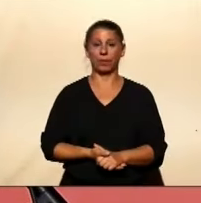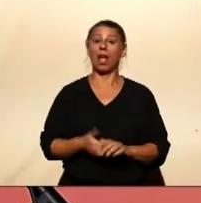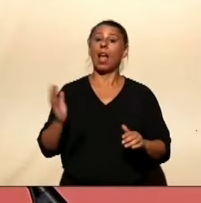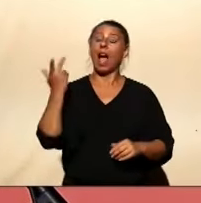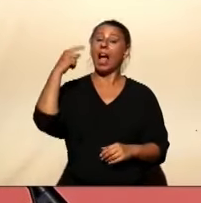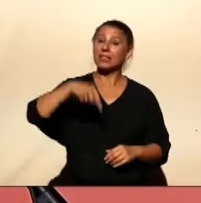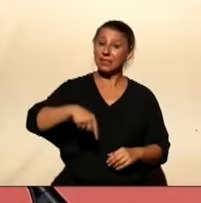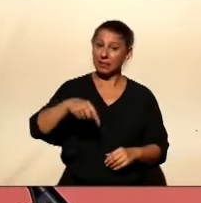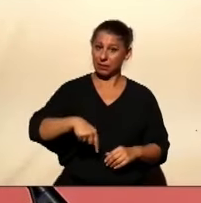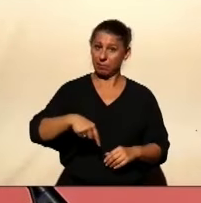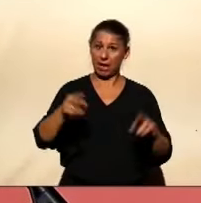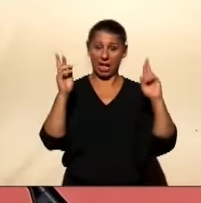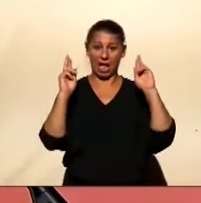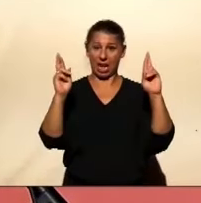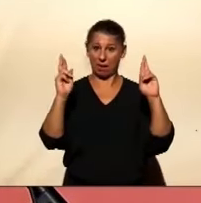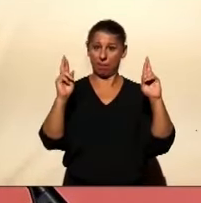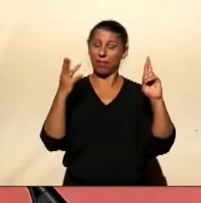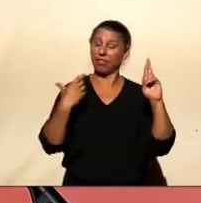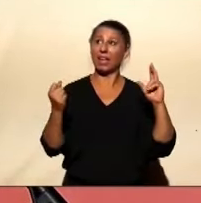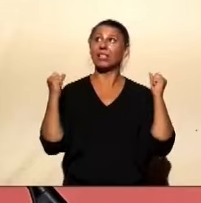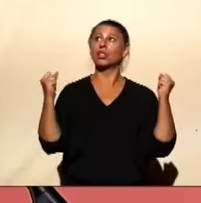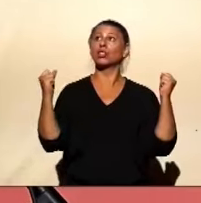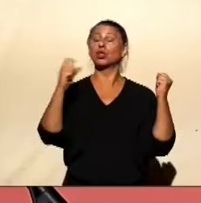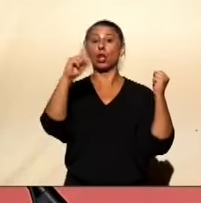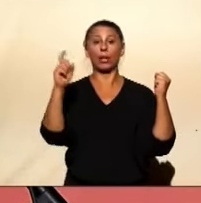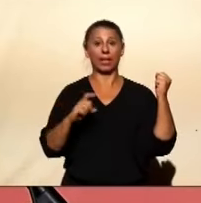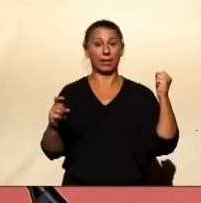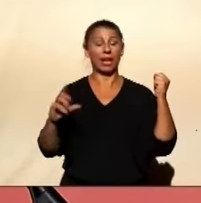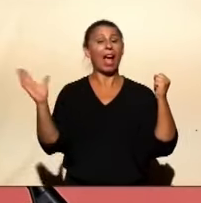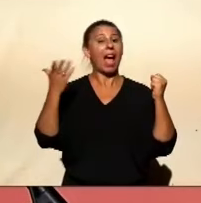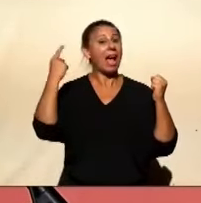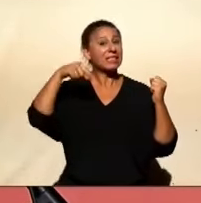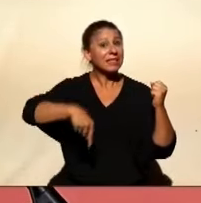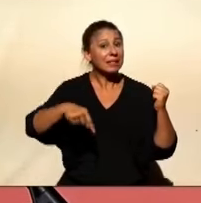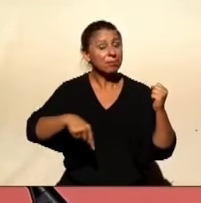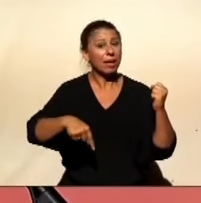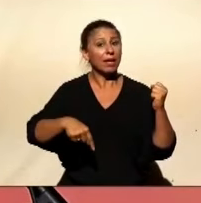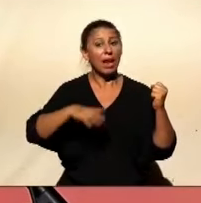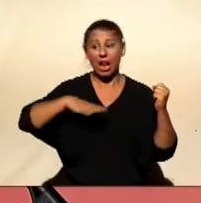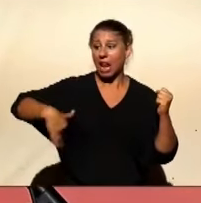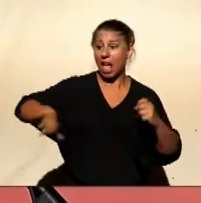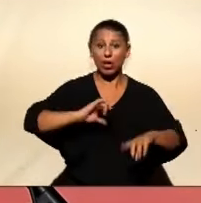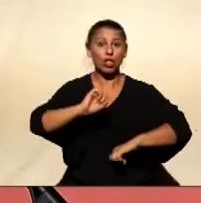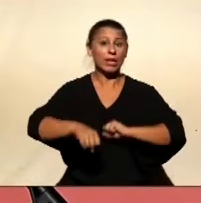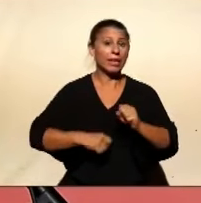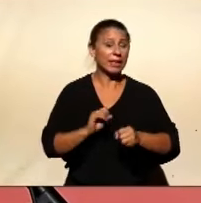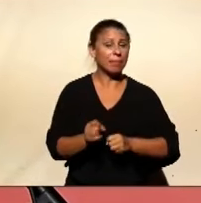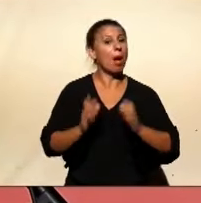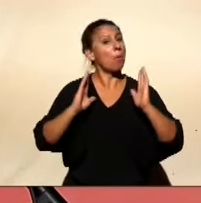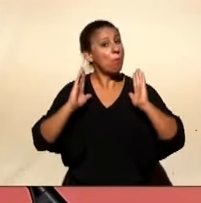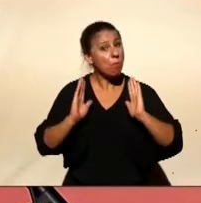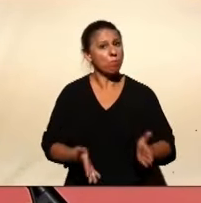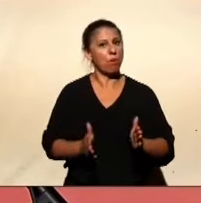σήμερα η ελπίδα παραμένει ζωντανή, αν σήμερα το λαϊκό κίνημα μπορεί